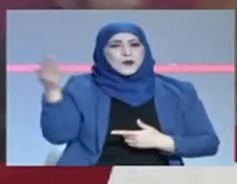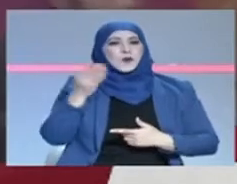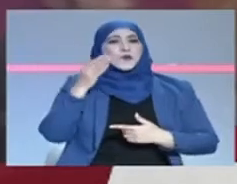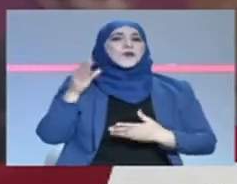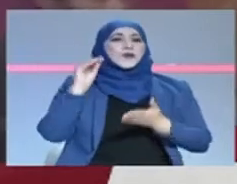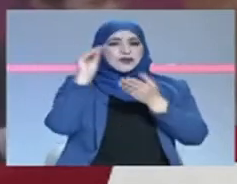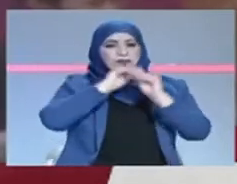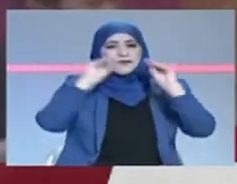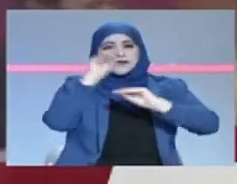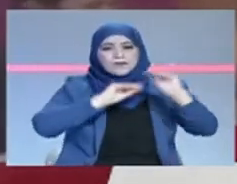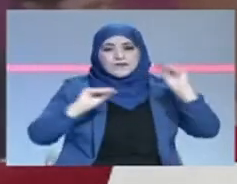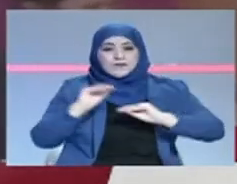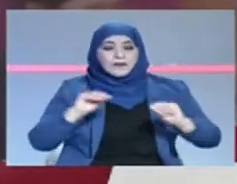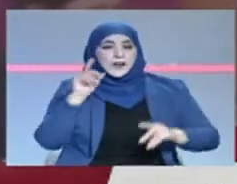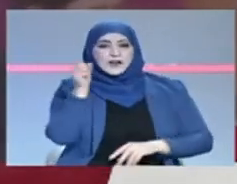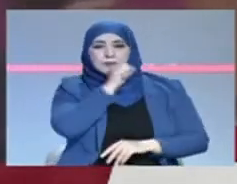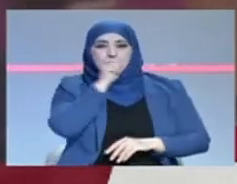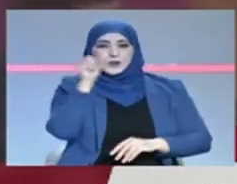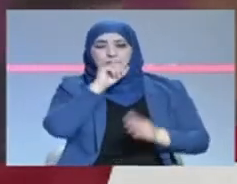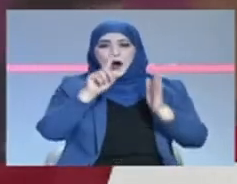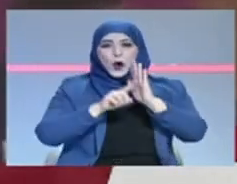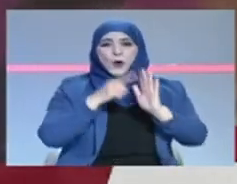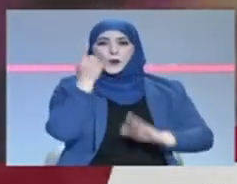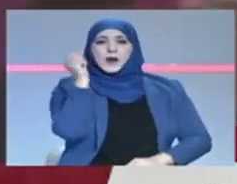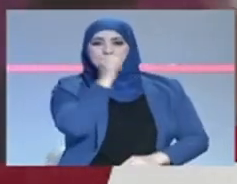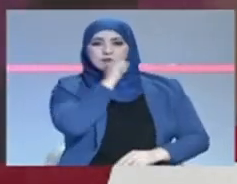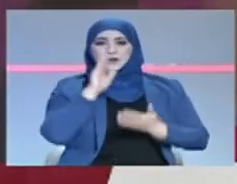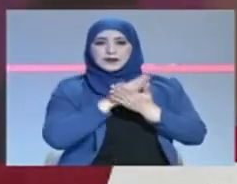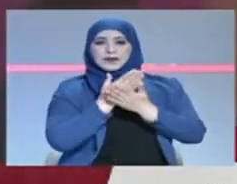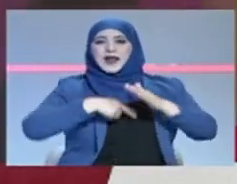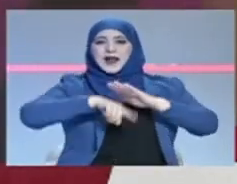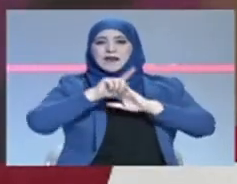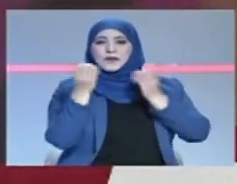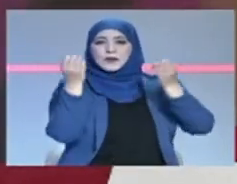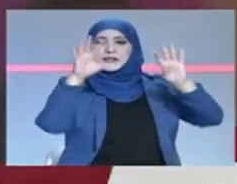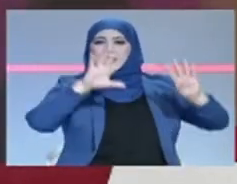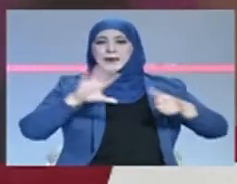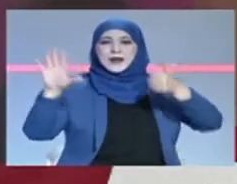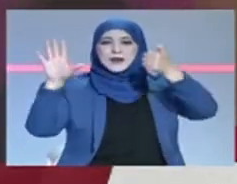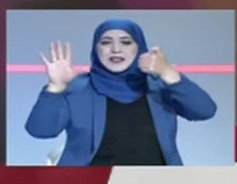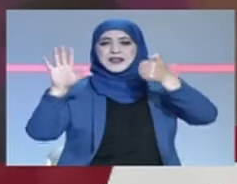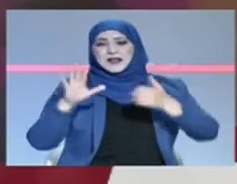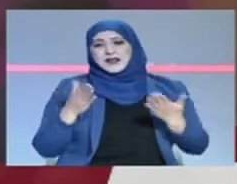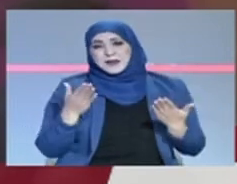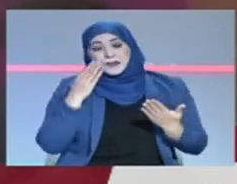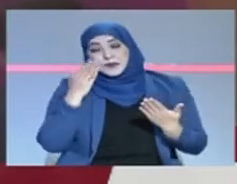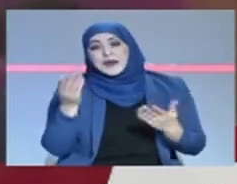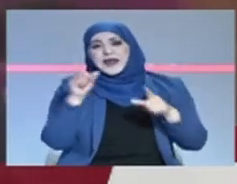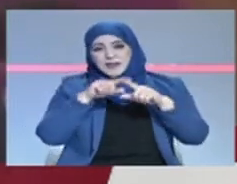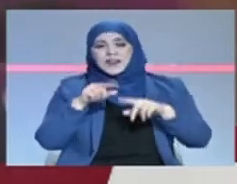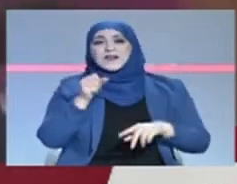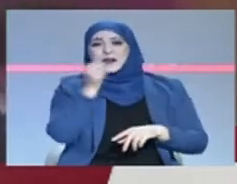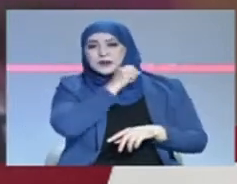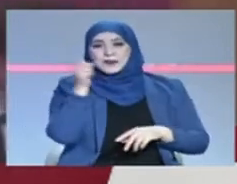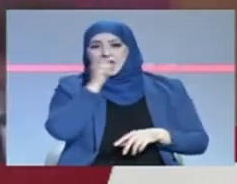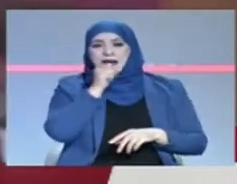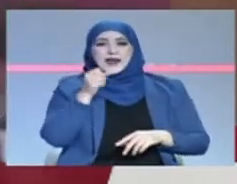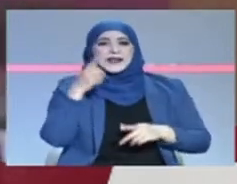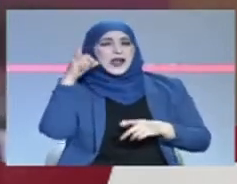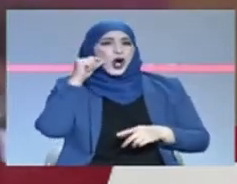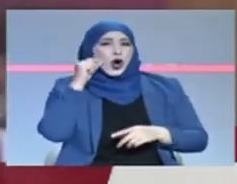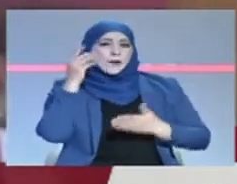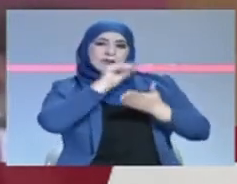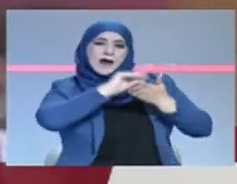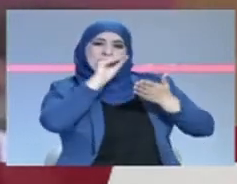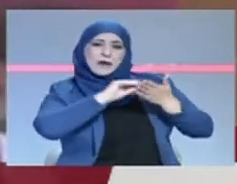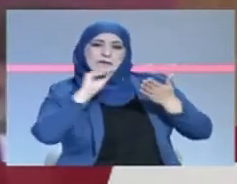والموسيقى وأصدرت أولى أشرطتها الغنائية سنة 1960، كما غنت لأبرز الملحنين